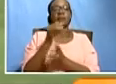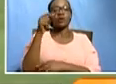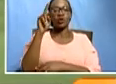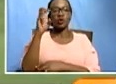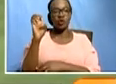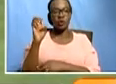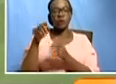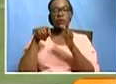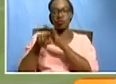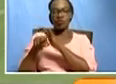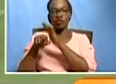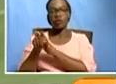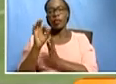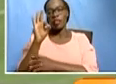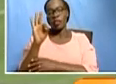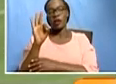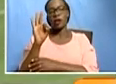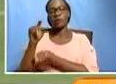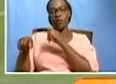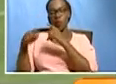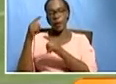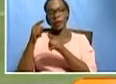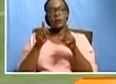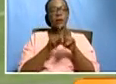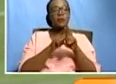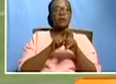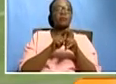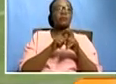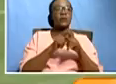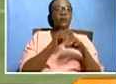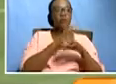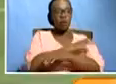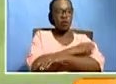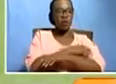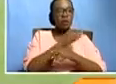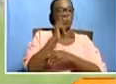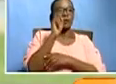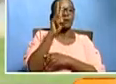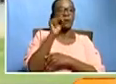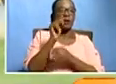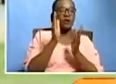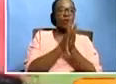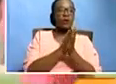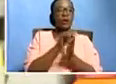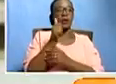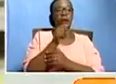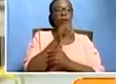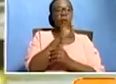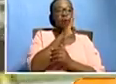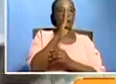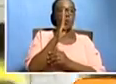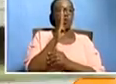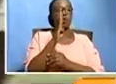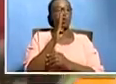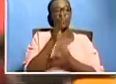waliifungia Kariobangi Sharks mabao yao 3 ya ushindi, huku nahodha Steven Waruru na kiungo Kevin Kimani wakifungia batoto bamungu. Kufuatia ushindi wa